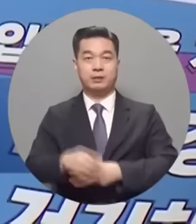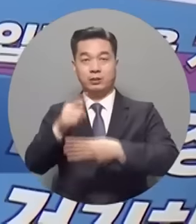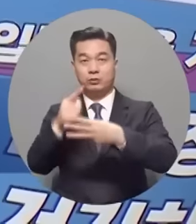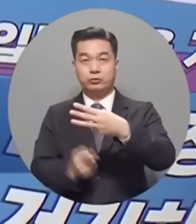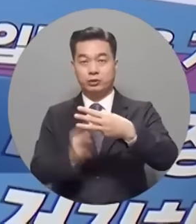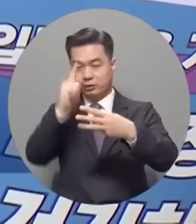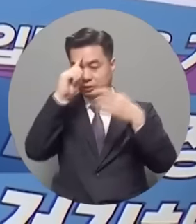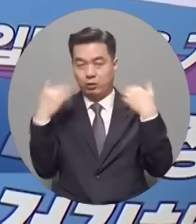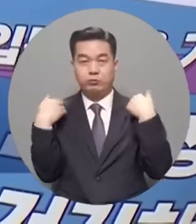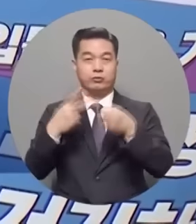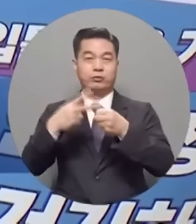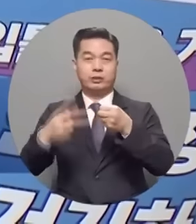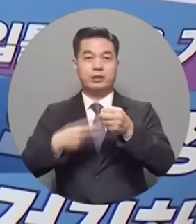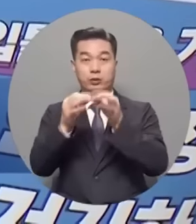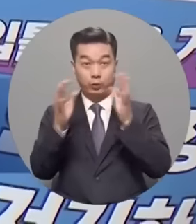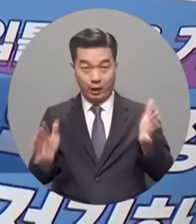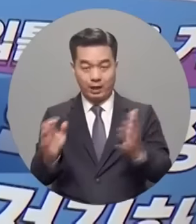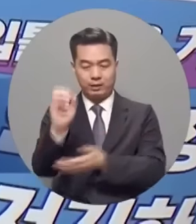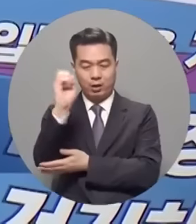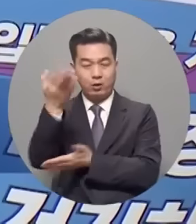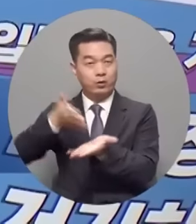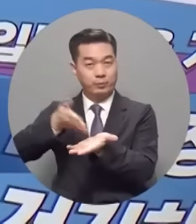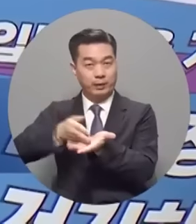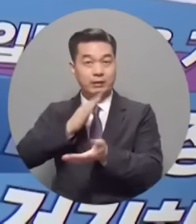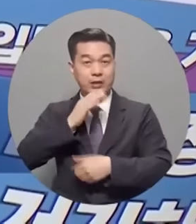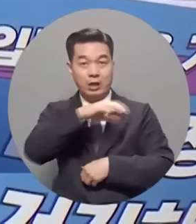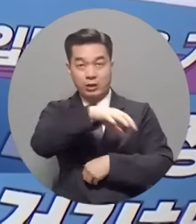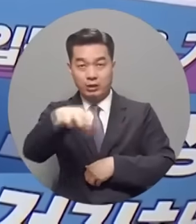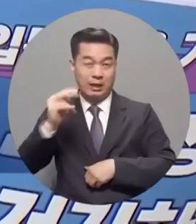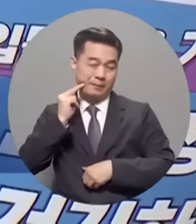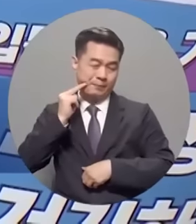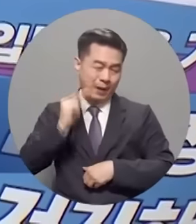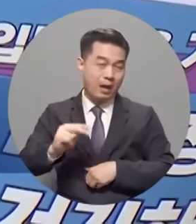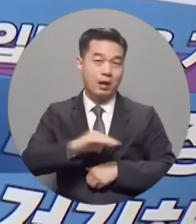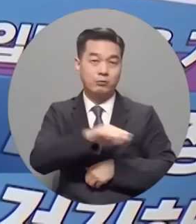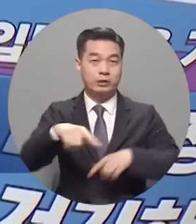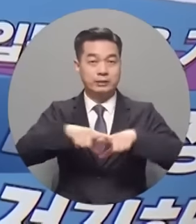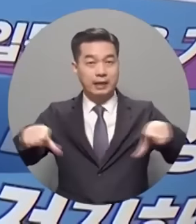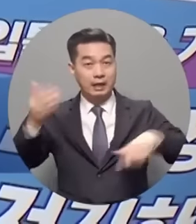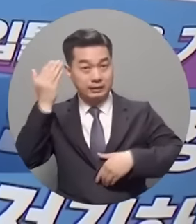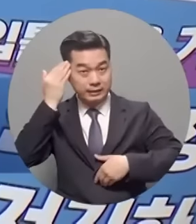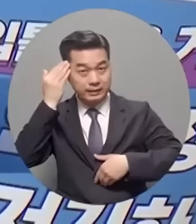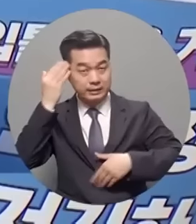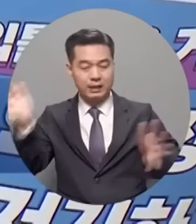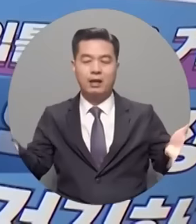동안 벌어진 언론 현장의 참상이 우리 사회의 상식과 합의를